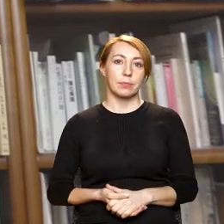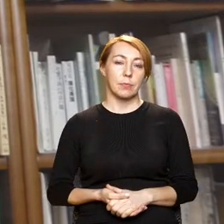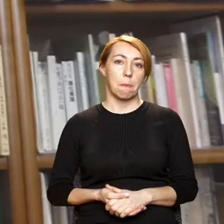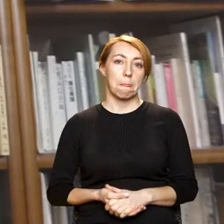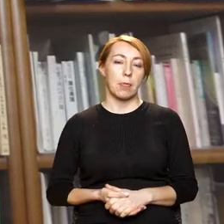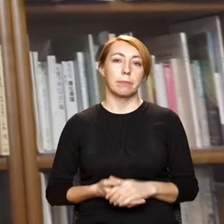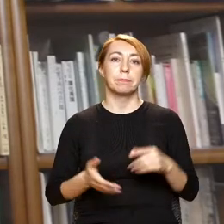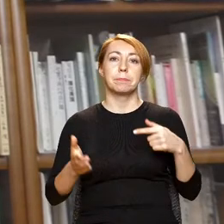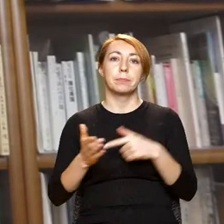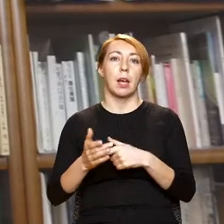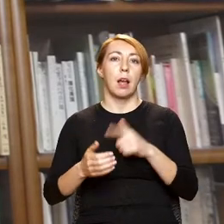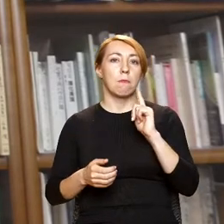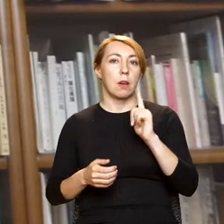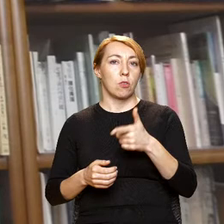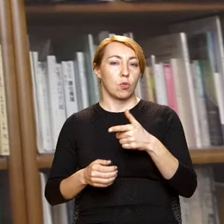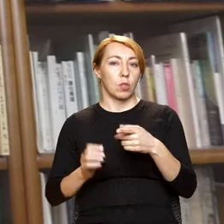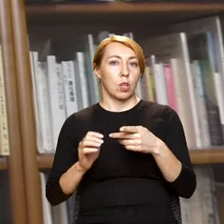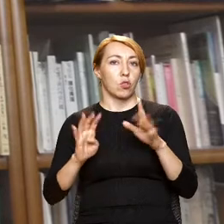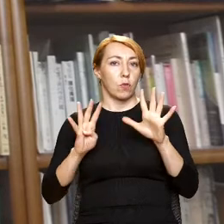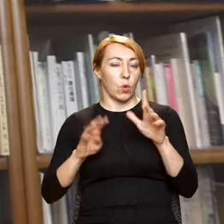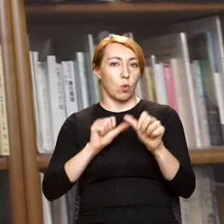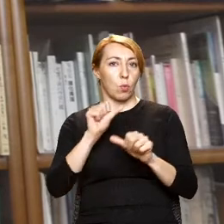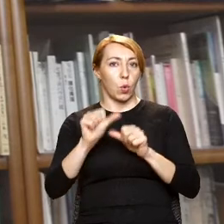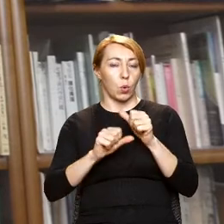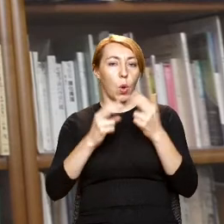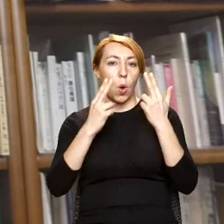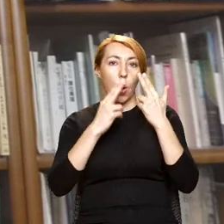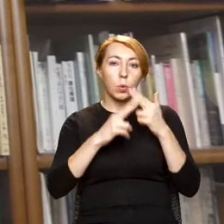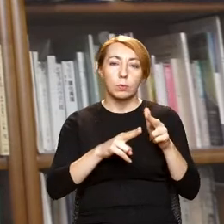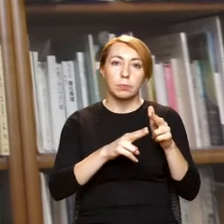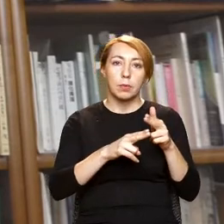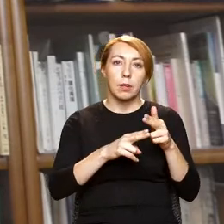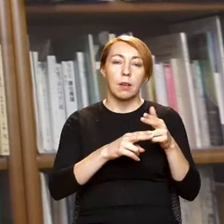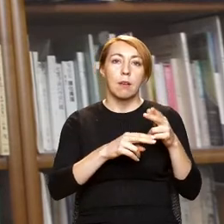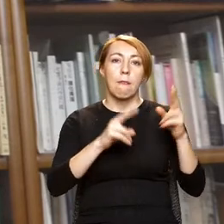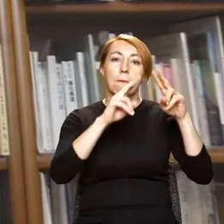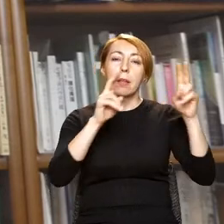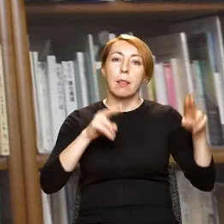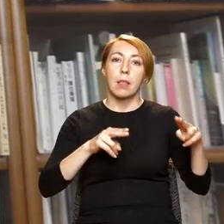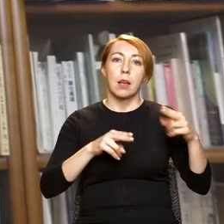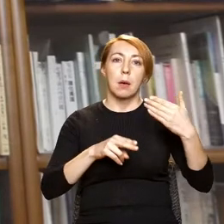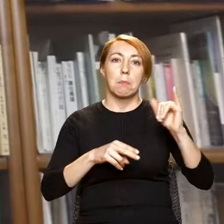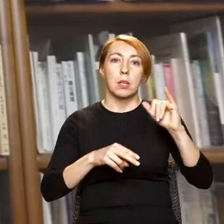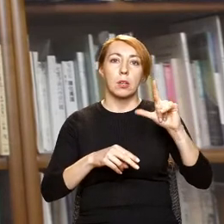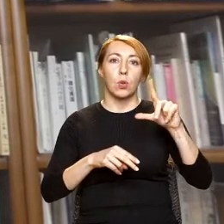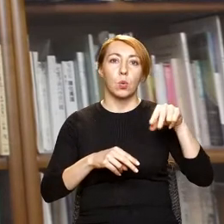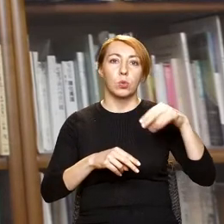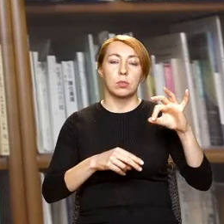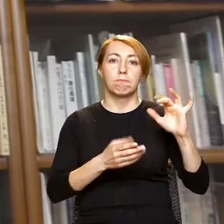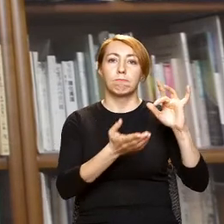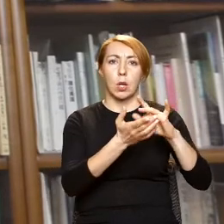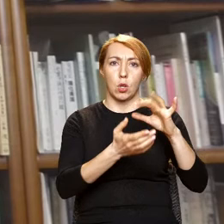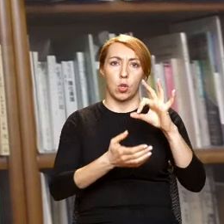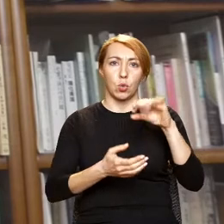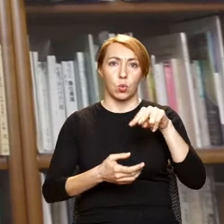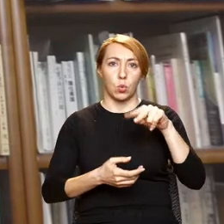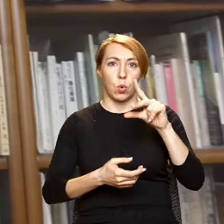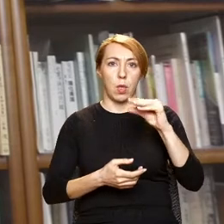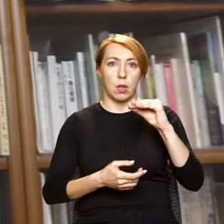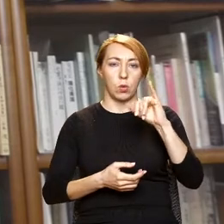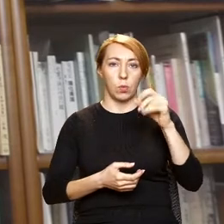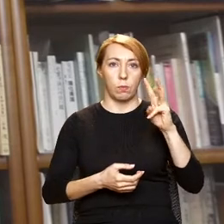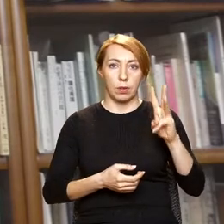W 2009 roku odwiedziłem willę Milusin w Sulejówku i spotkałem się wówczas z